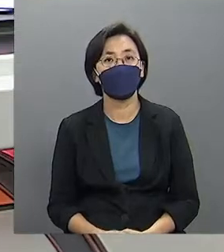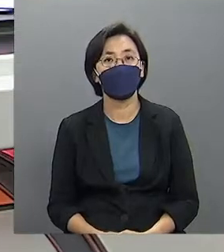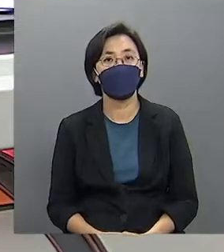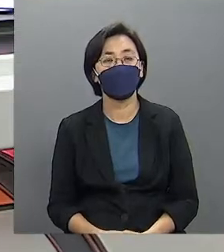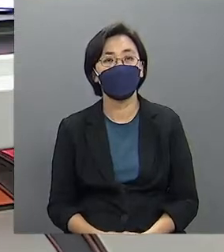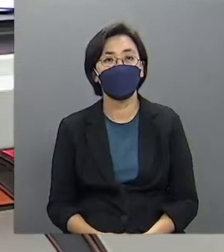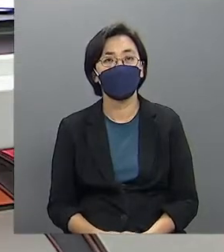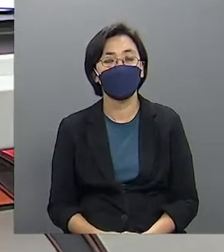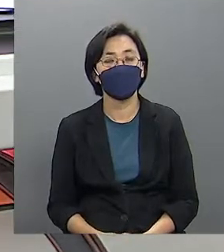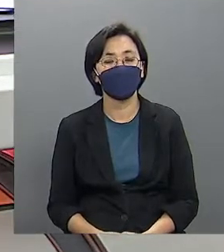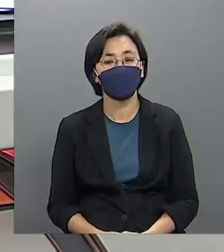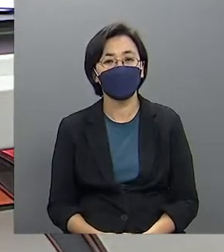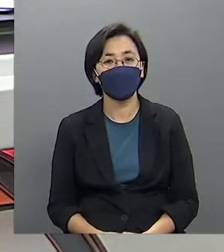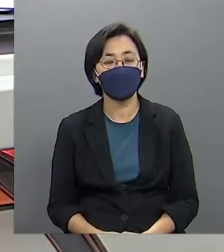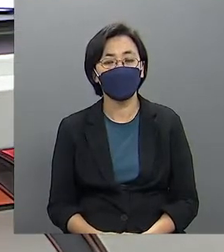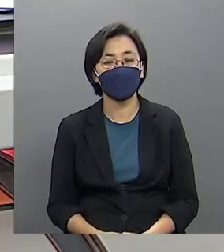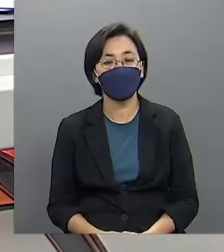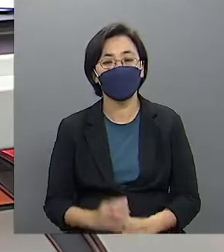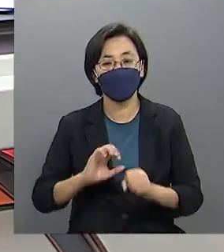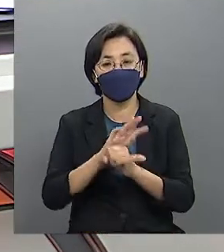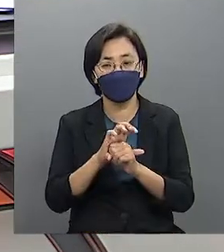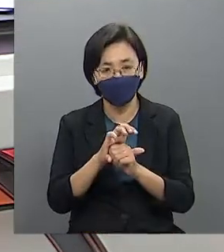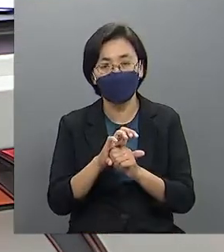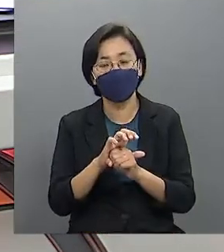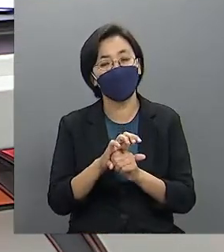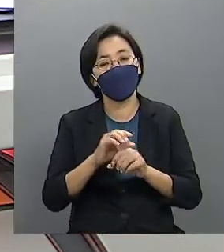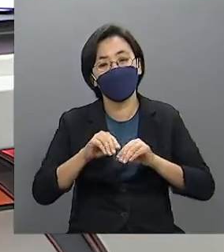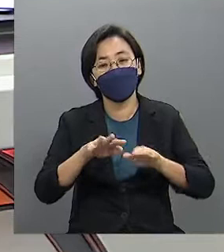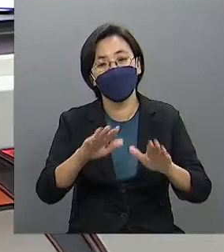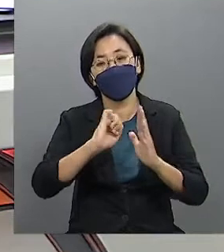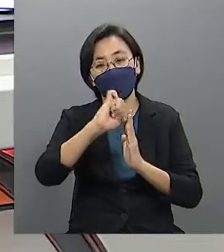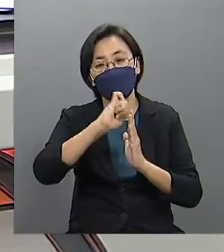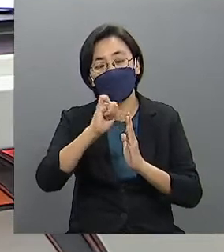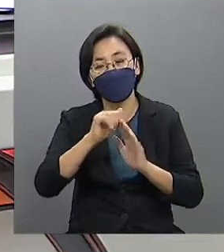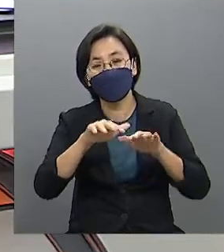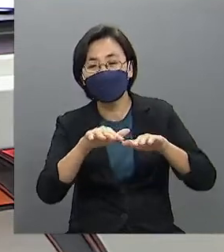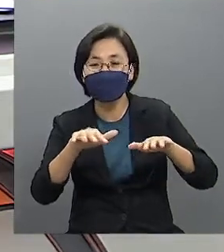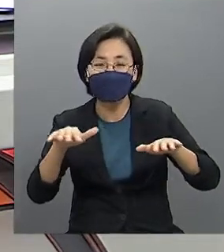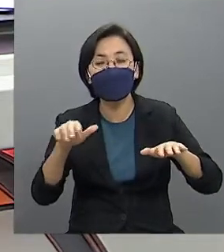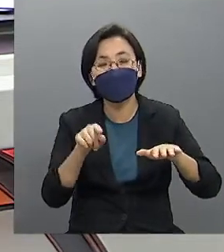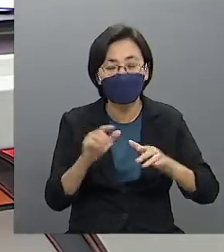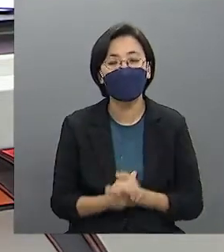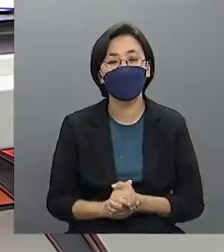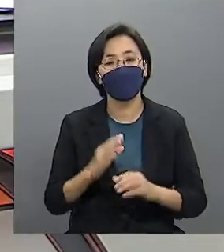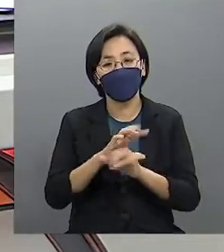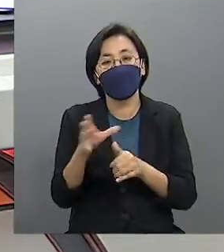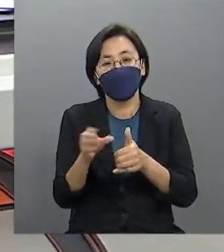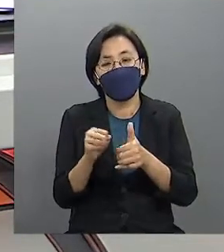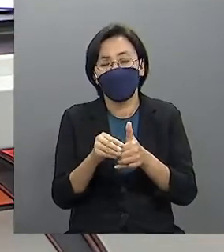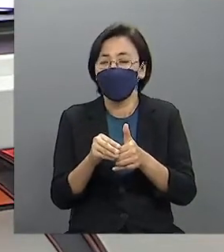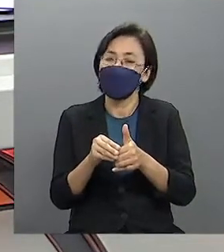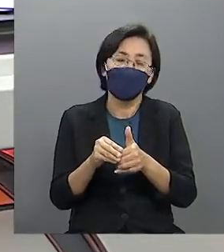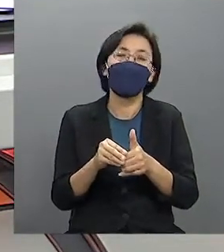สถานการณ์โควิด -19 ที่เชียงใหม่ตอนนี้ถือว่ายังทรงอยู่นะคะยังพบผู้ติดเชื้อในอัตราที่สูงอยู่ซึ่งการเปิดป